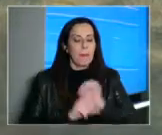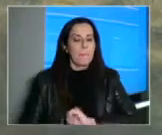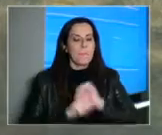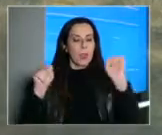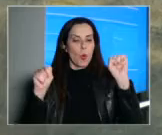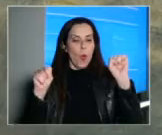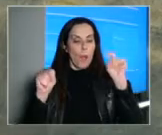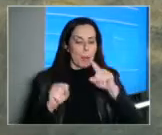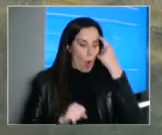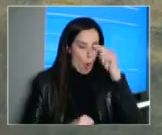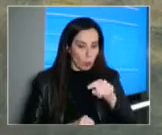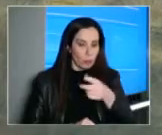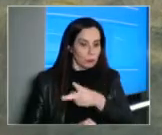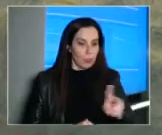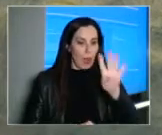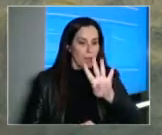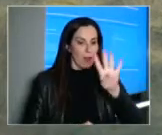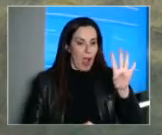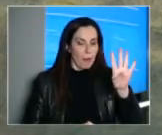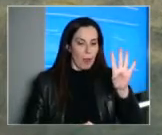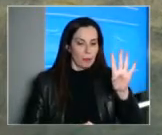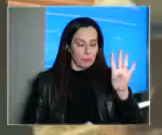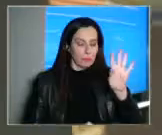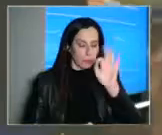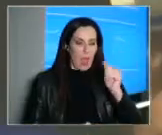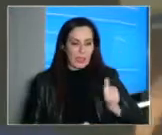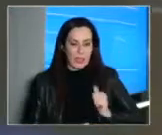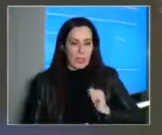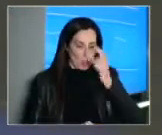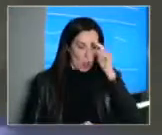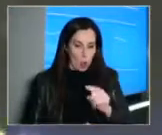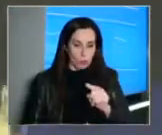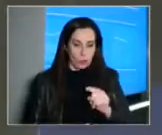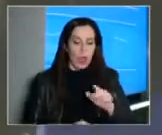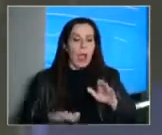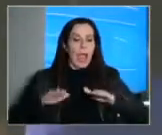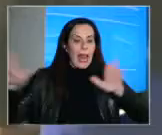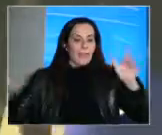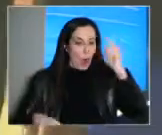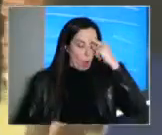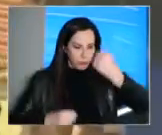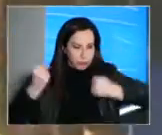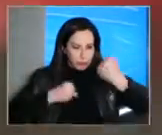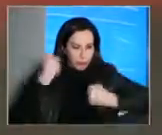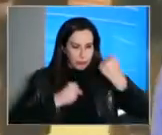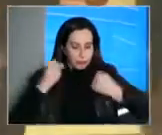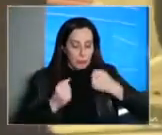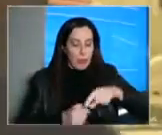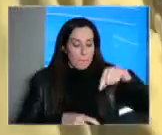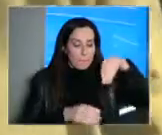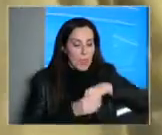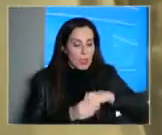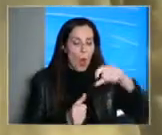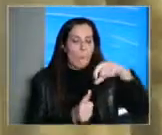אסלאמי בקשמיר, שבו נהרגו 44 מאנשי כוחות הביטחון ההודים. חיל האוויר ההודי תקף מטרות